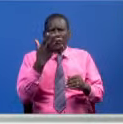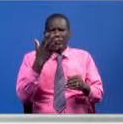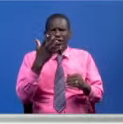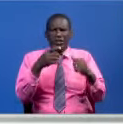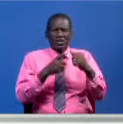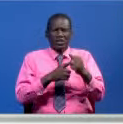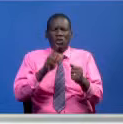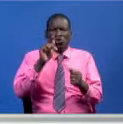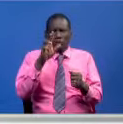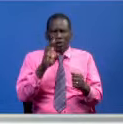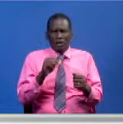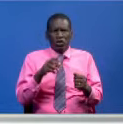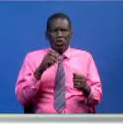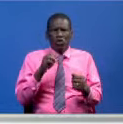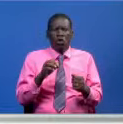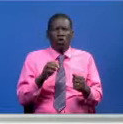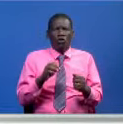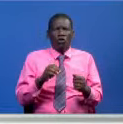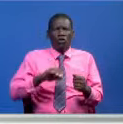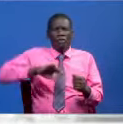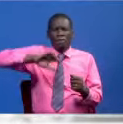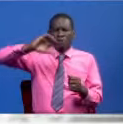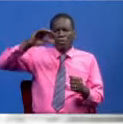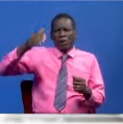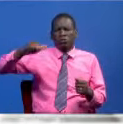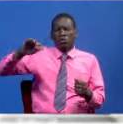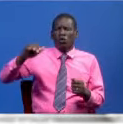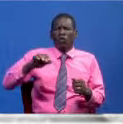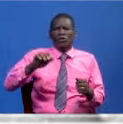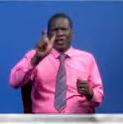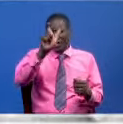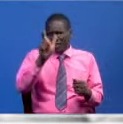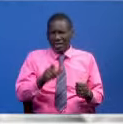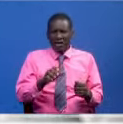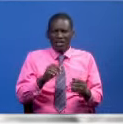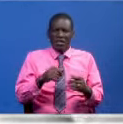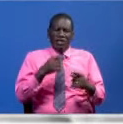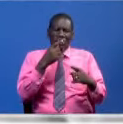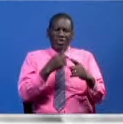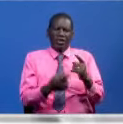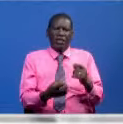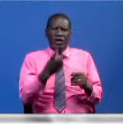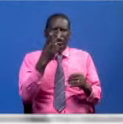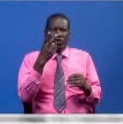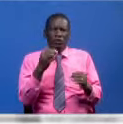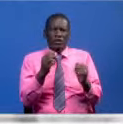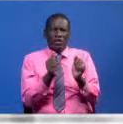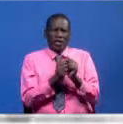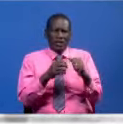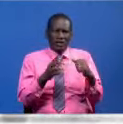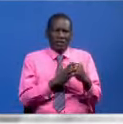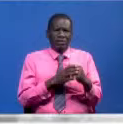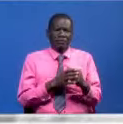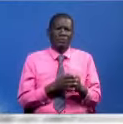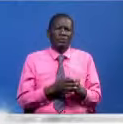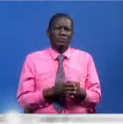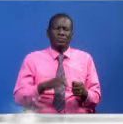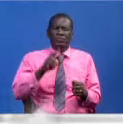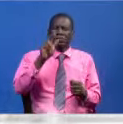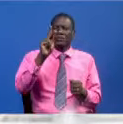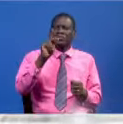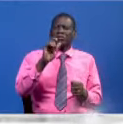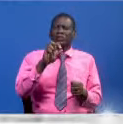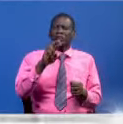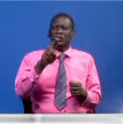356 za vilima vya Italian Alps mwaka wa 2019. Kirui ameweka rekodi